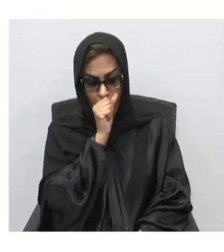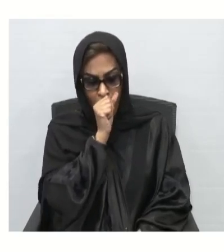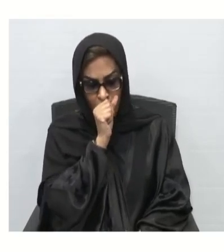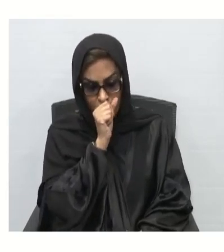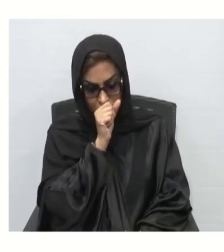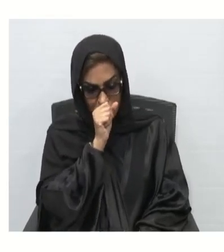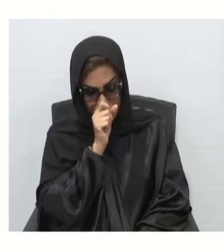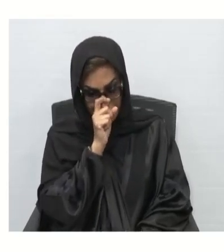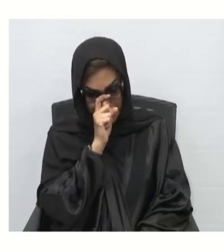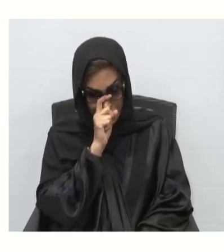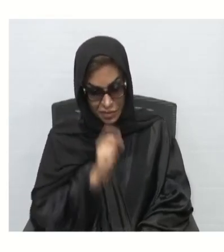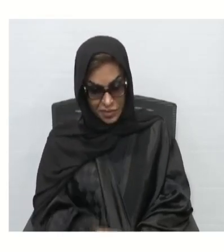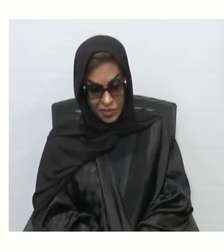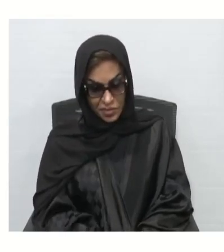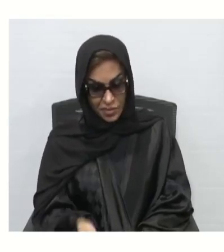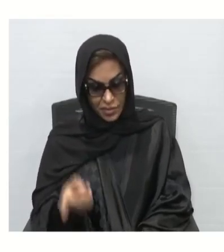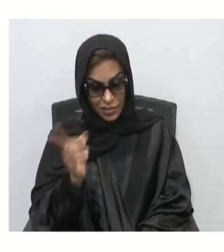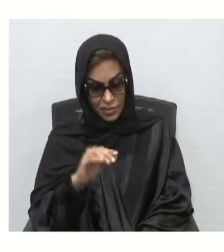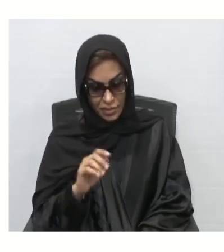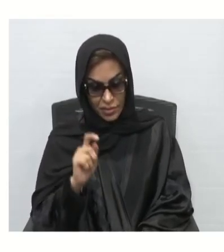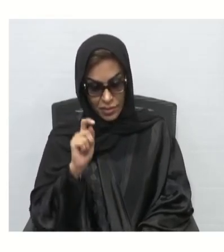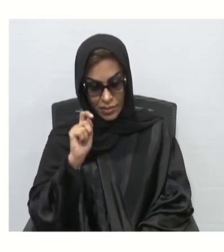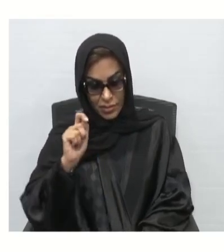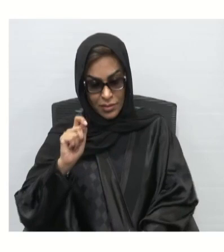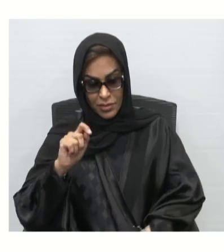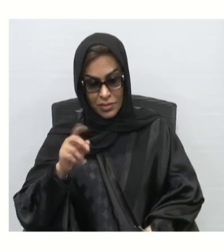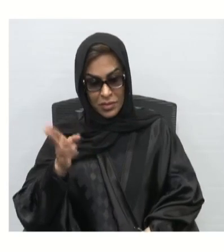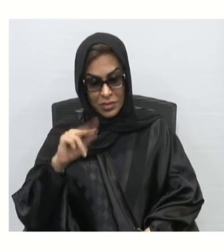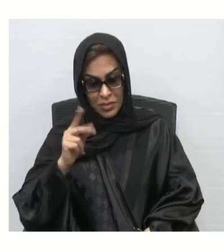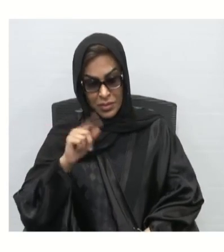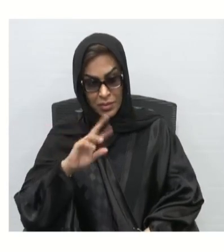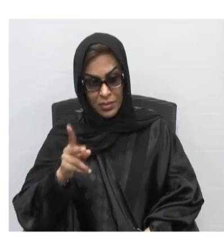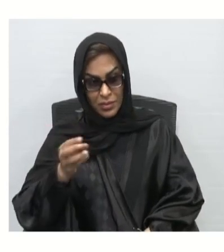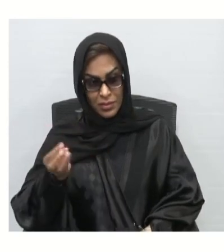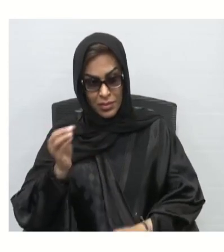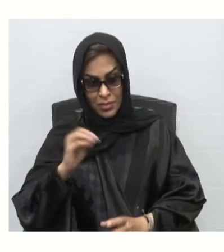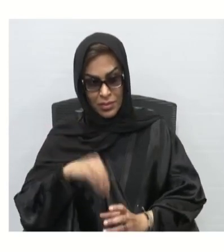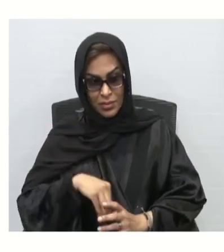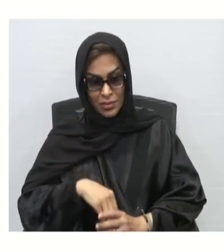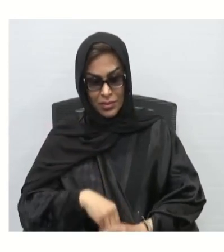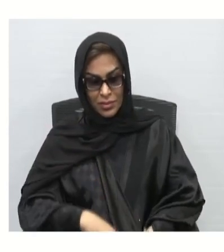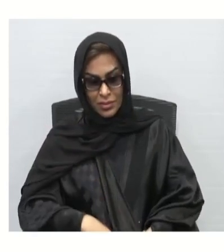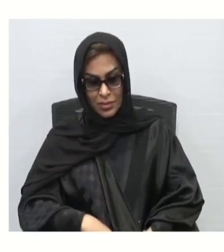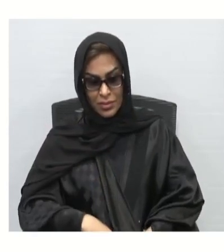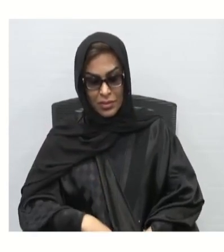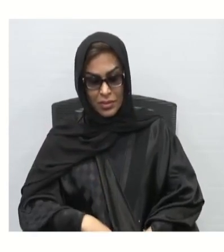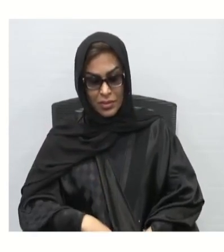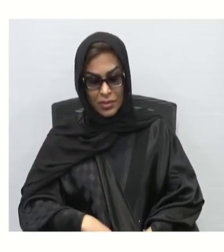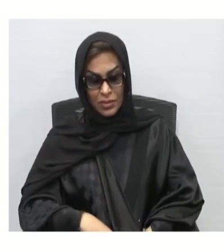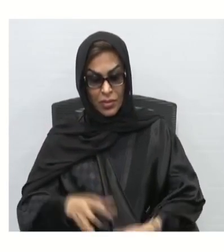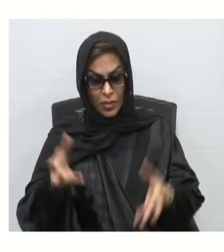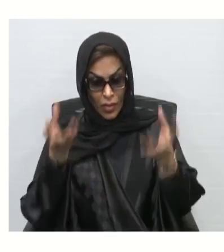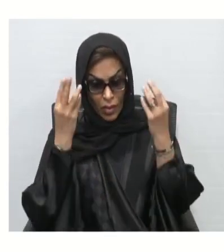http اذا كانت الاس اذا هنا مصادر موثوقه ومواقع امنه قبل ادخال